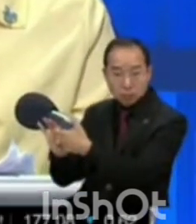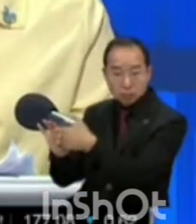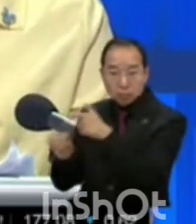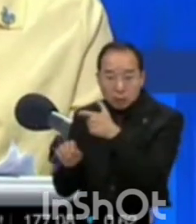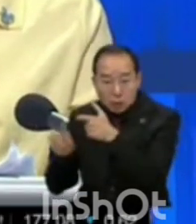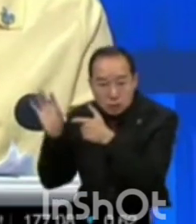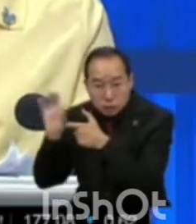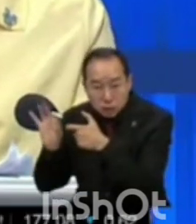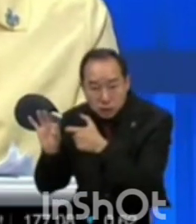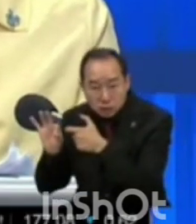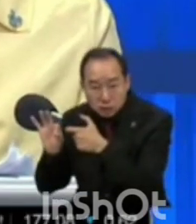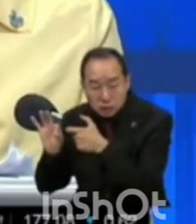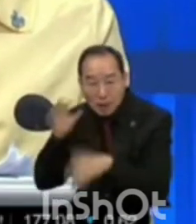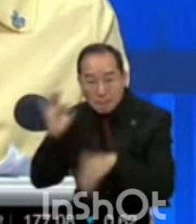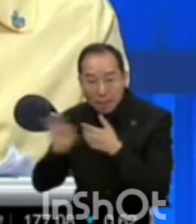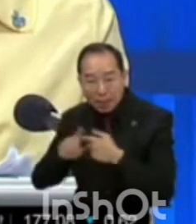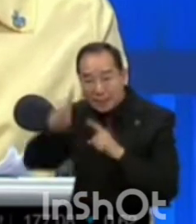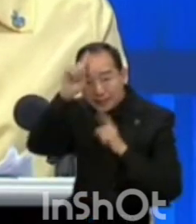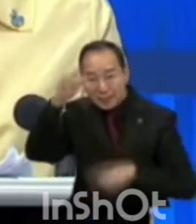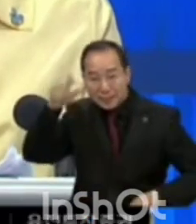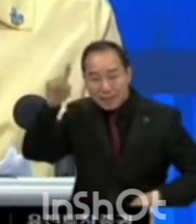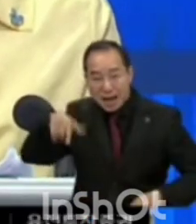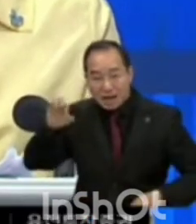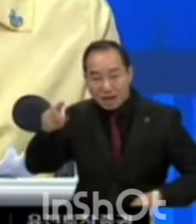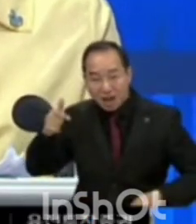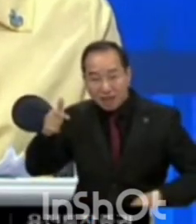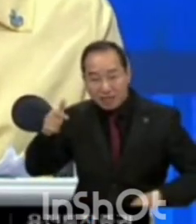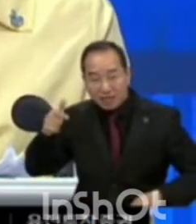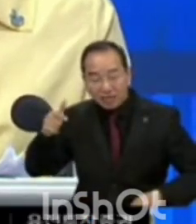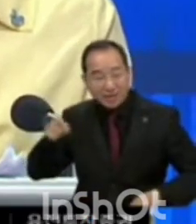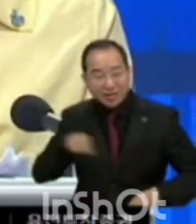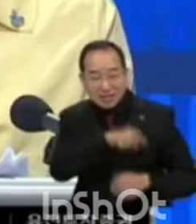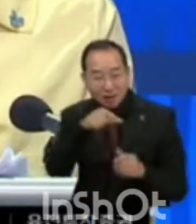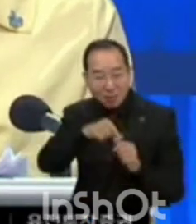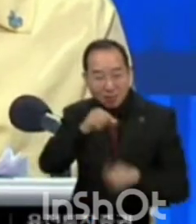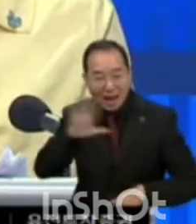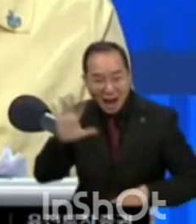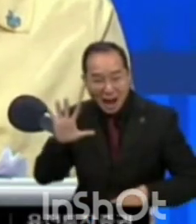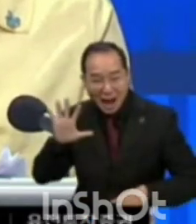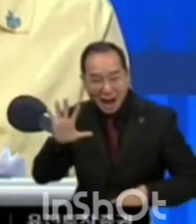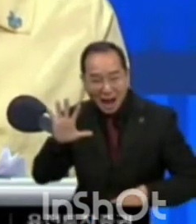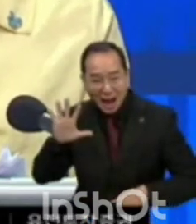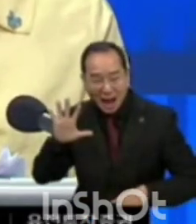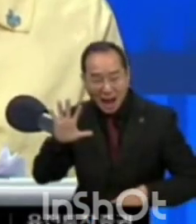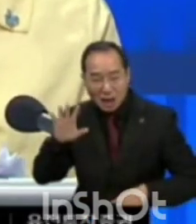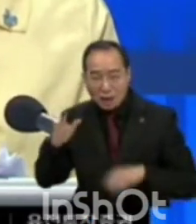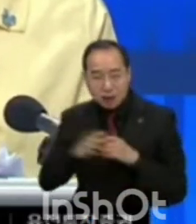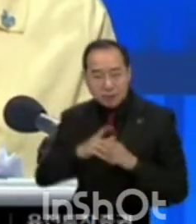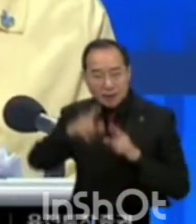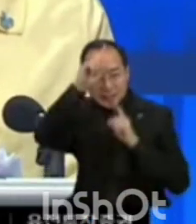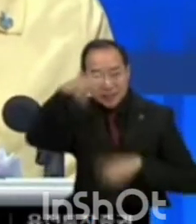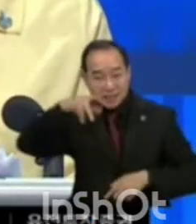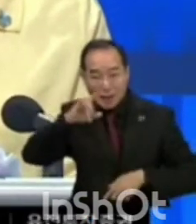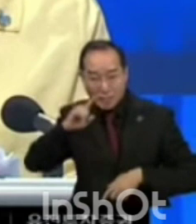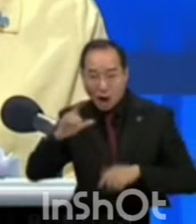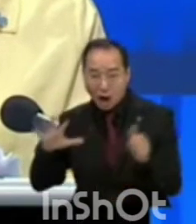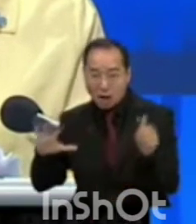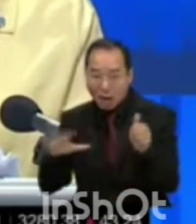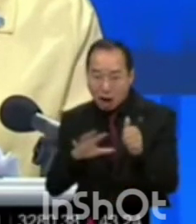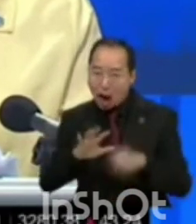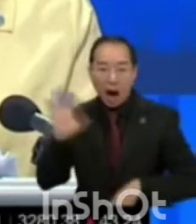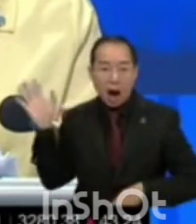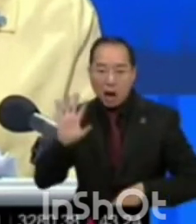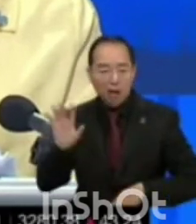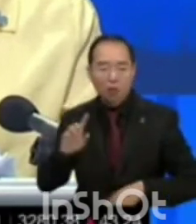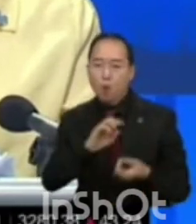예비 후보 지지 의향이 있다 이런 보도가 나왔어요. 지난주 JTBC 여론조사 보니까 이낙연 후보님의